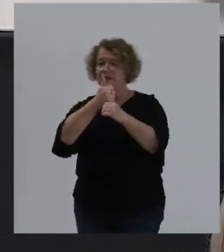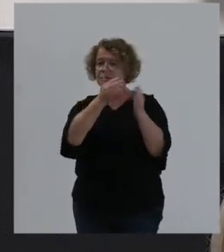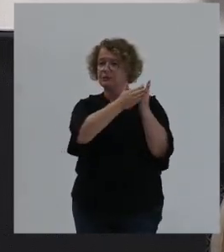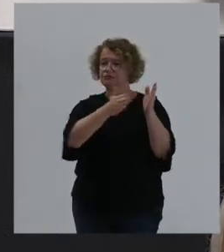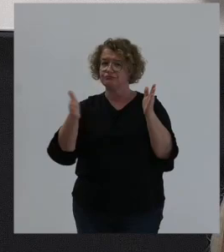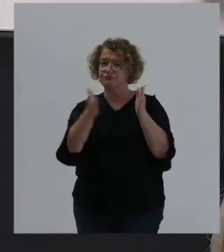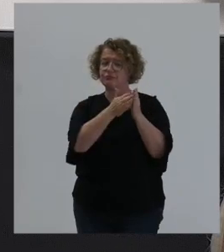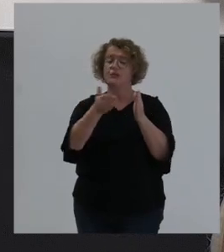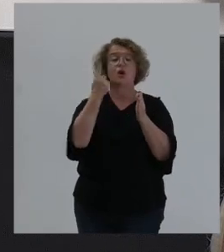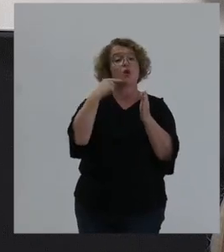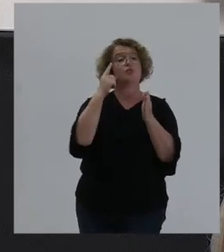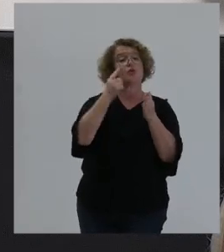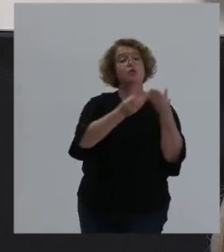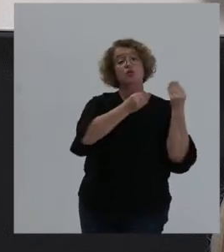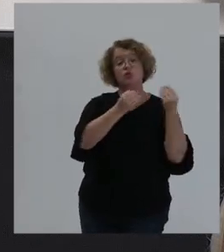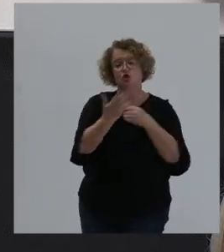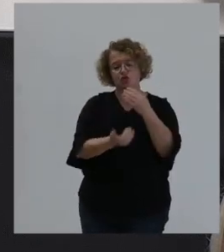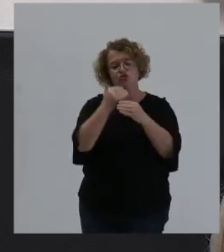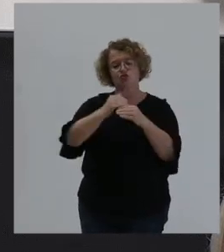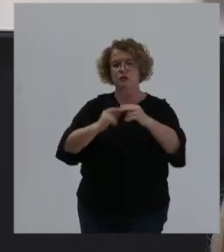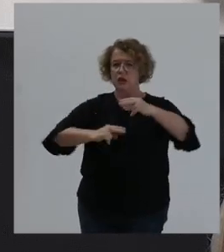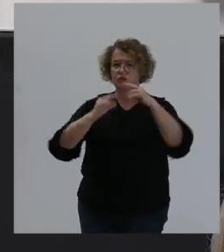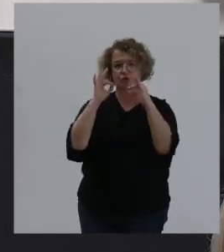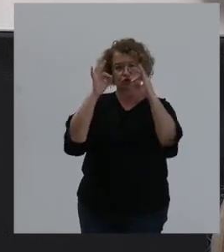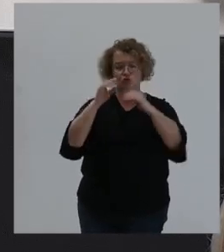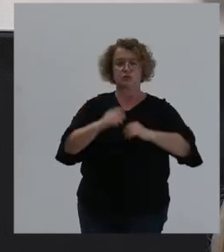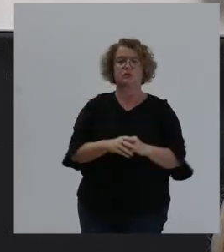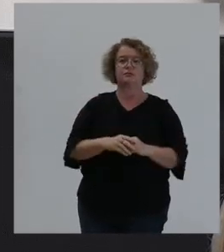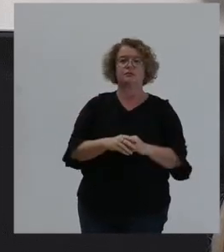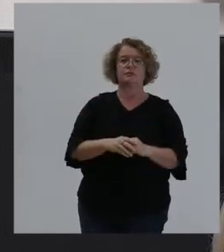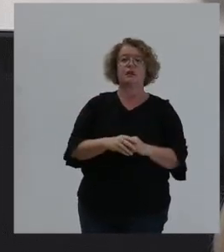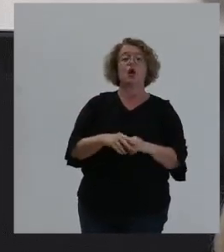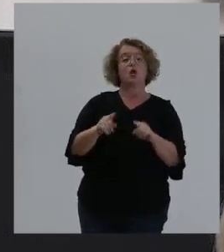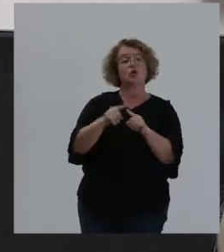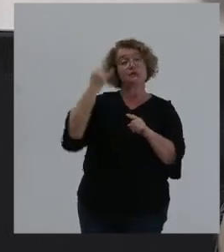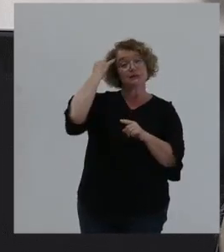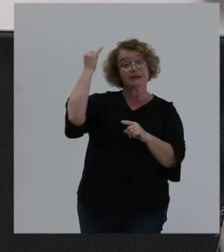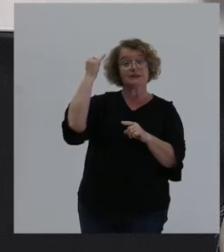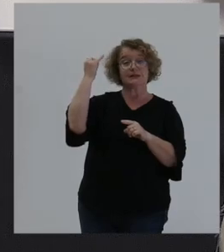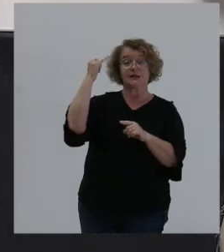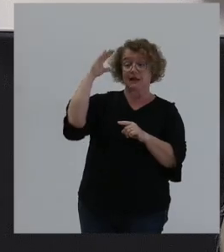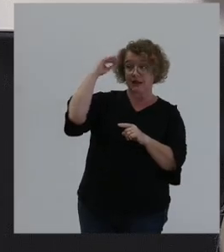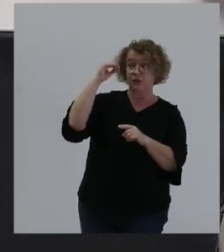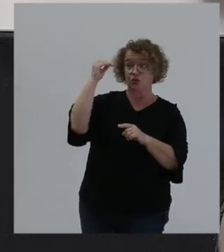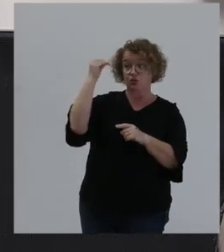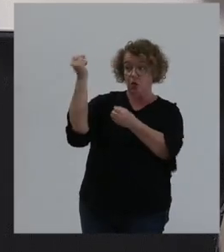effectivement améliorer l'efficacité de nos journées. Faire confiance et soutenir l'initiative étudiante, ce sont eux